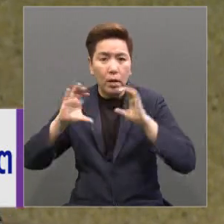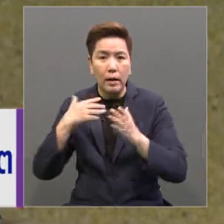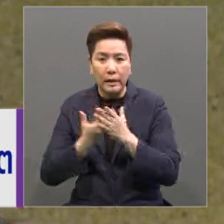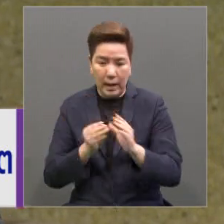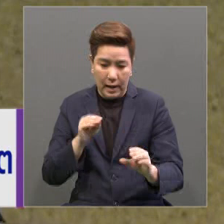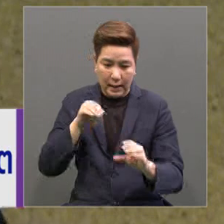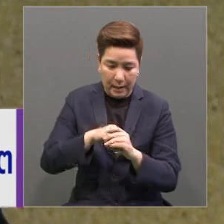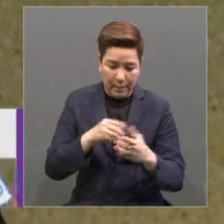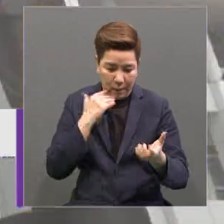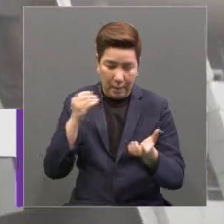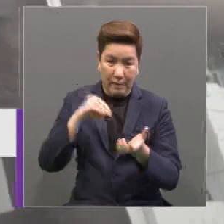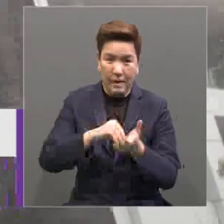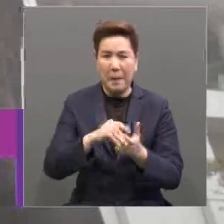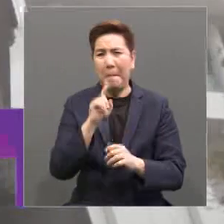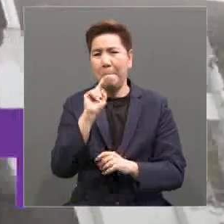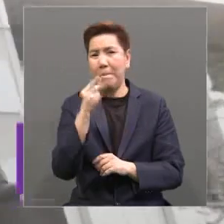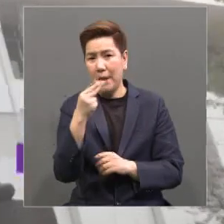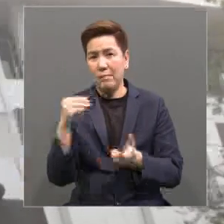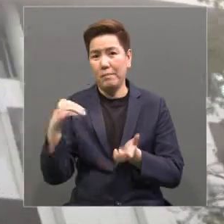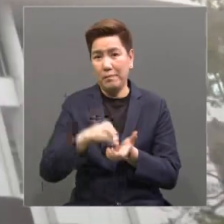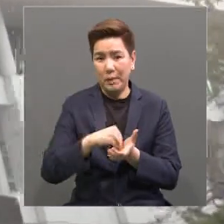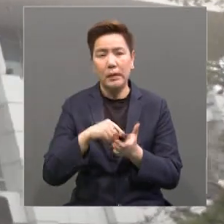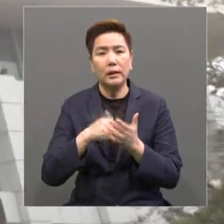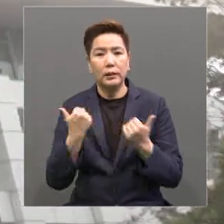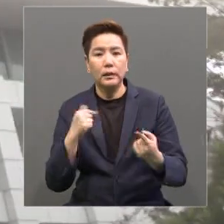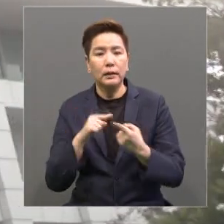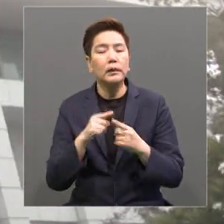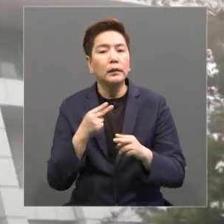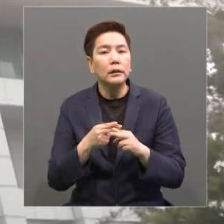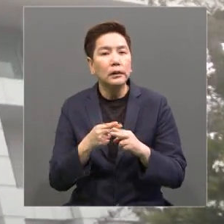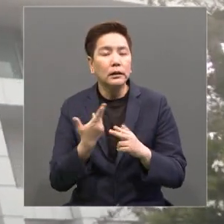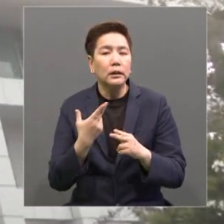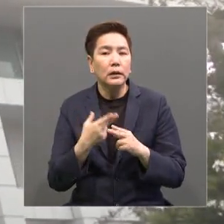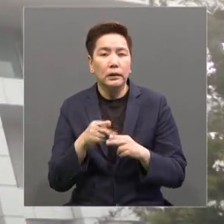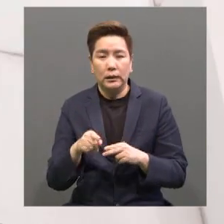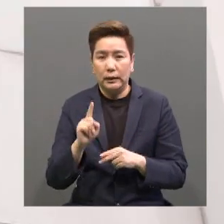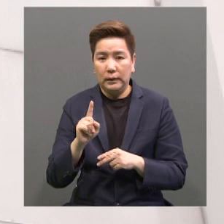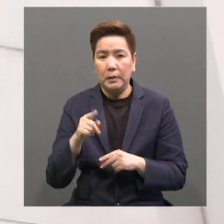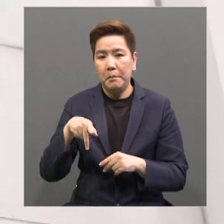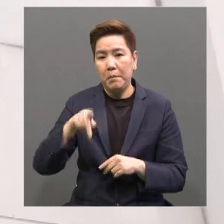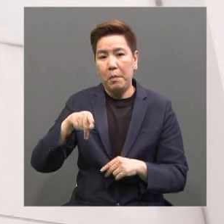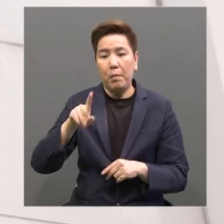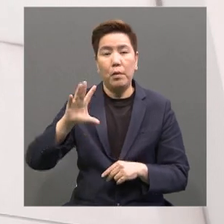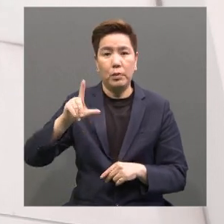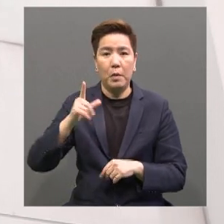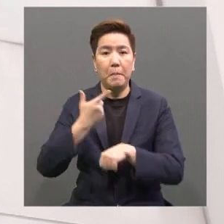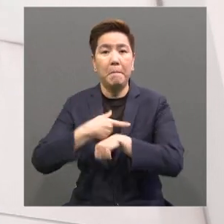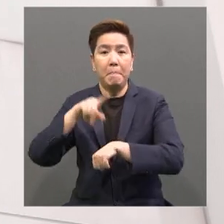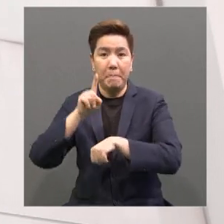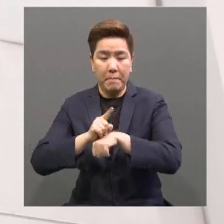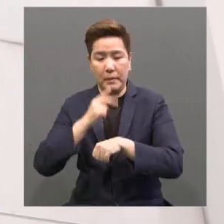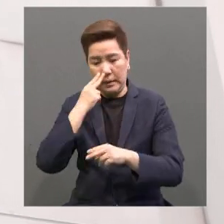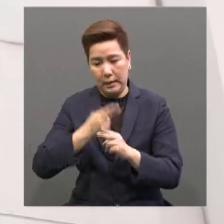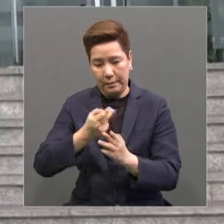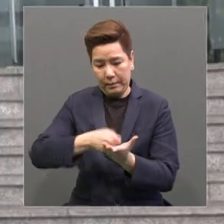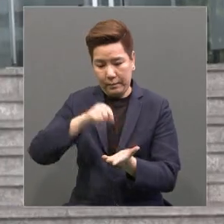การเติมเงิน 10,000บาทผ่านดิจิตอล walletซึ่งพลตำรวจเอกวรพลประสานราชกิจประธานกรรมการปปช